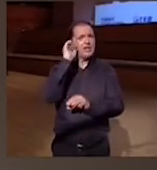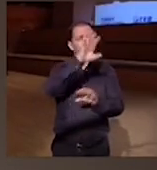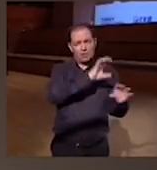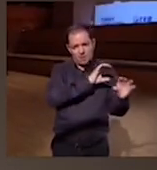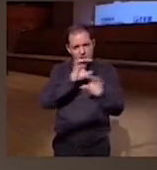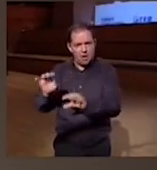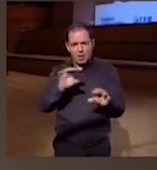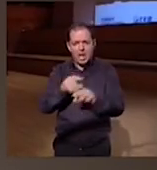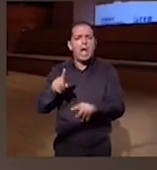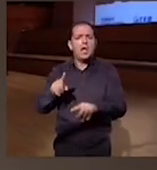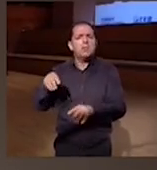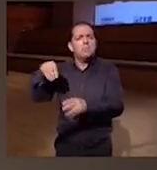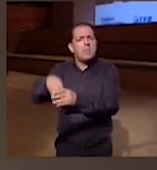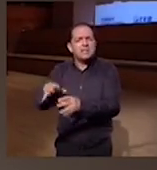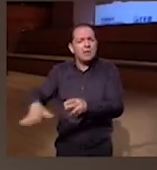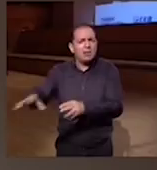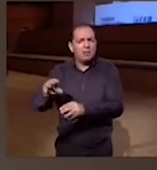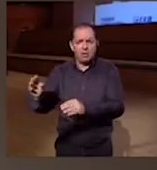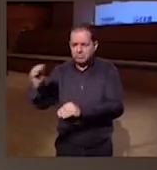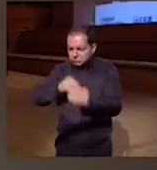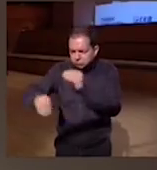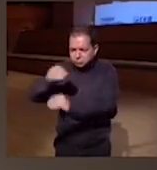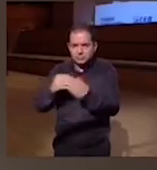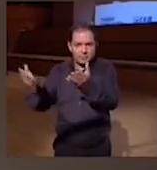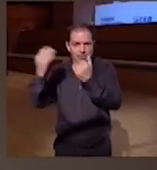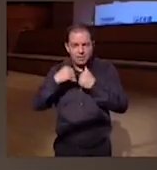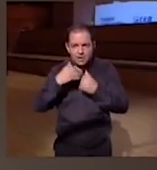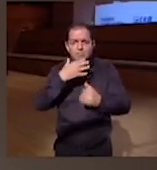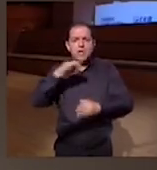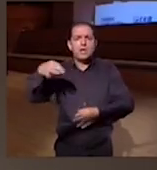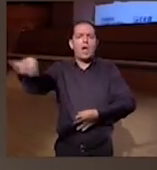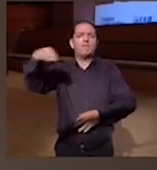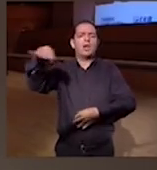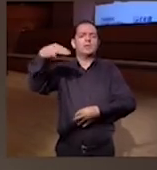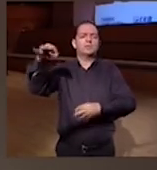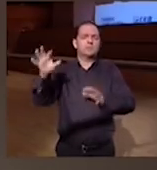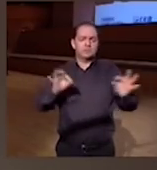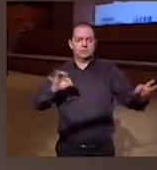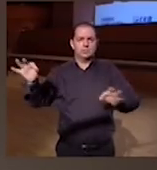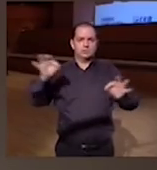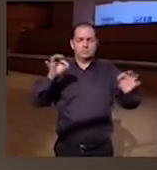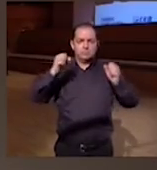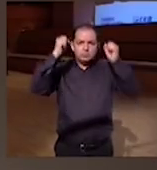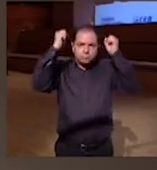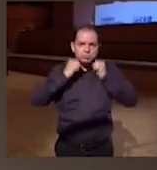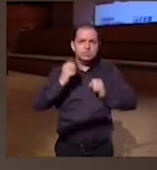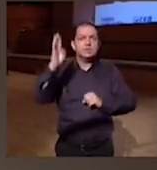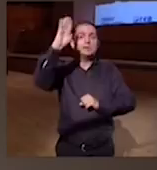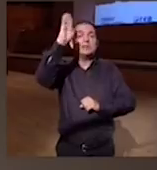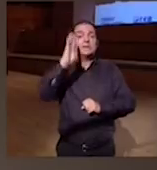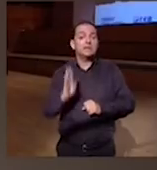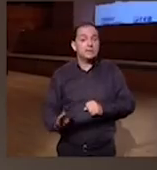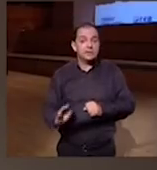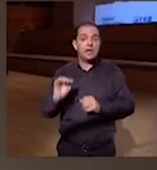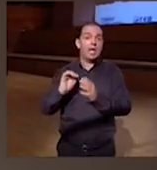αποδείχτηκαν ευάλωτες στην απότομη μεταστροφή των επενδυτικών σχεδιασμών και οδηγήθηκαν πιο εύκολα σε κρίσεις,